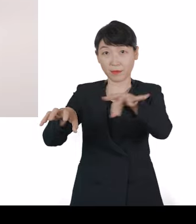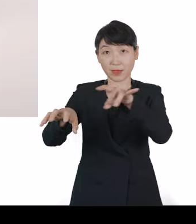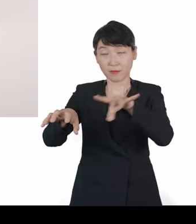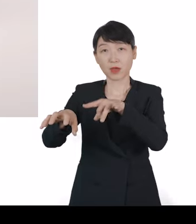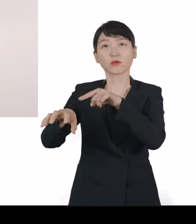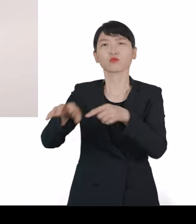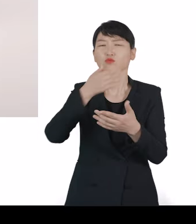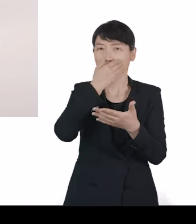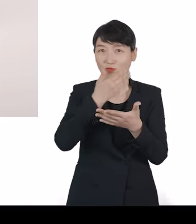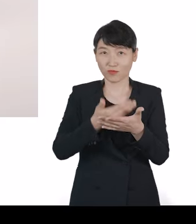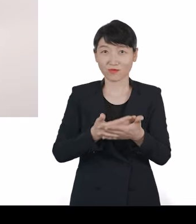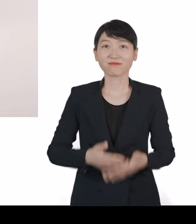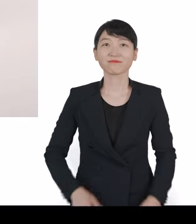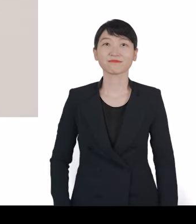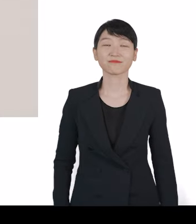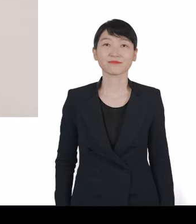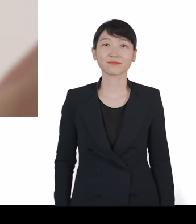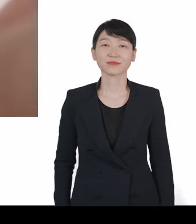전송하는 중요한 역할을 하는데요.